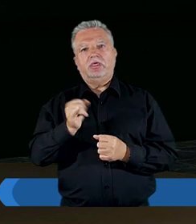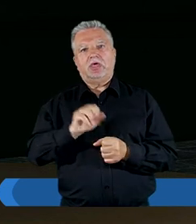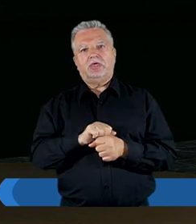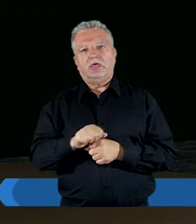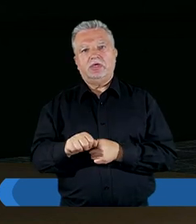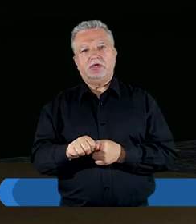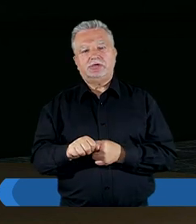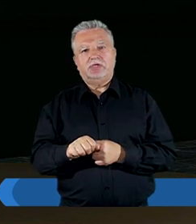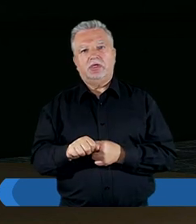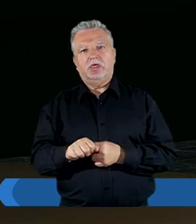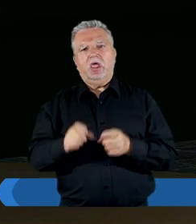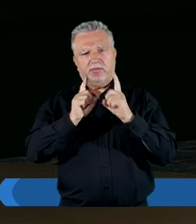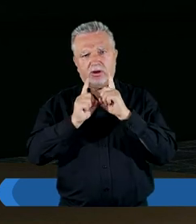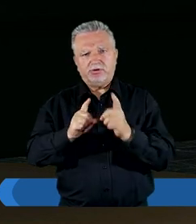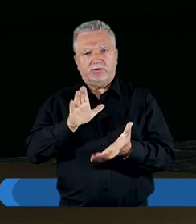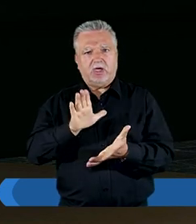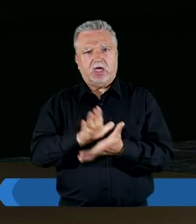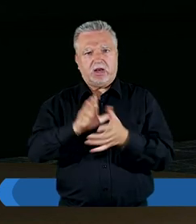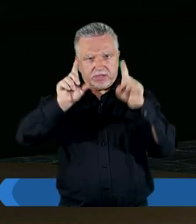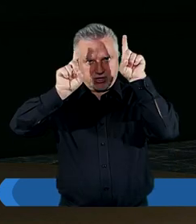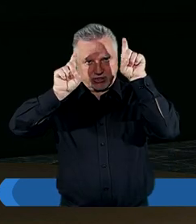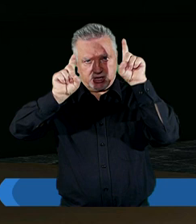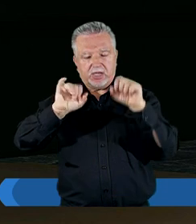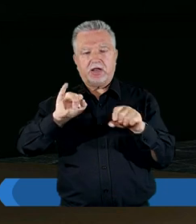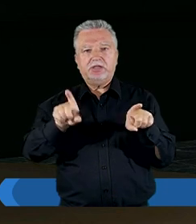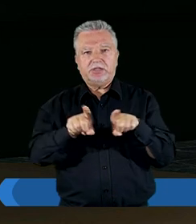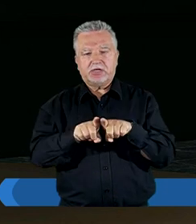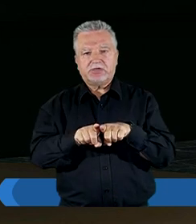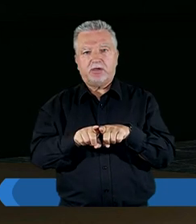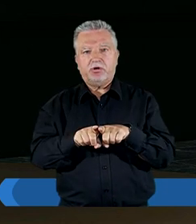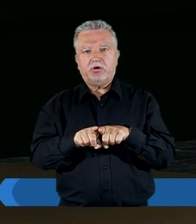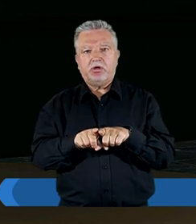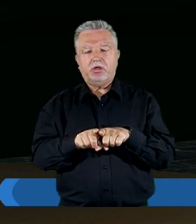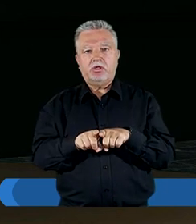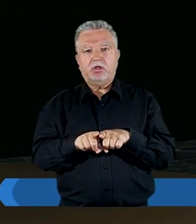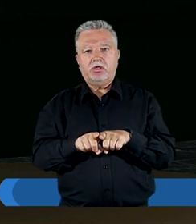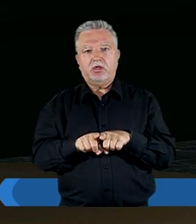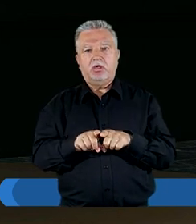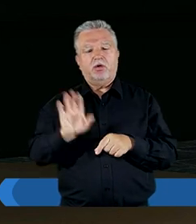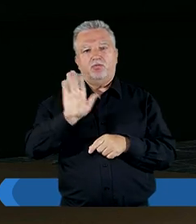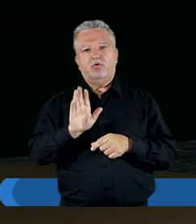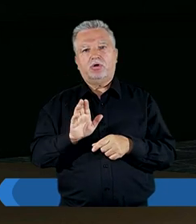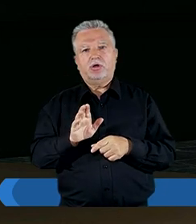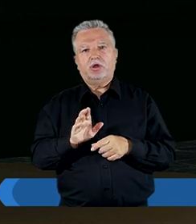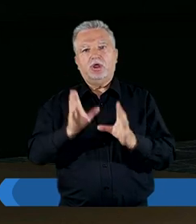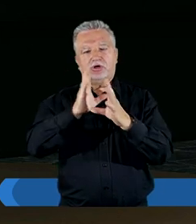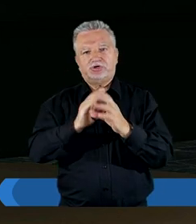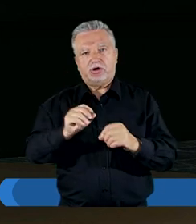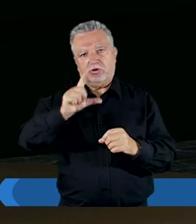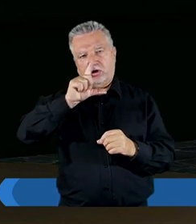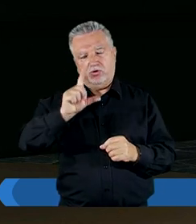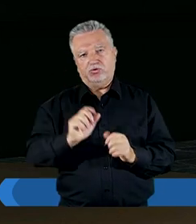jaki jest faktycznie charakter szatana. I tak samo też traktuje Bóg ludzi, daje